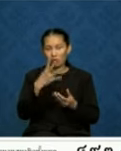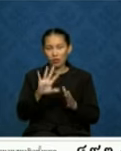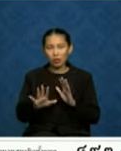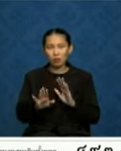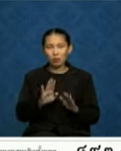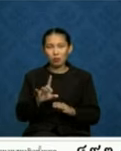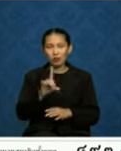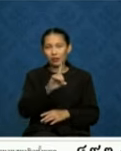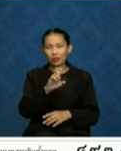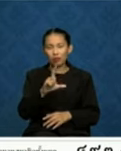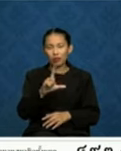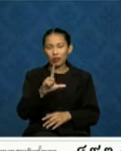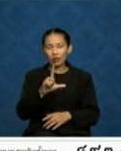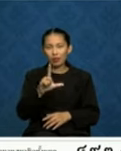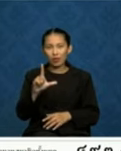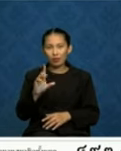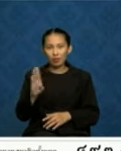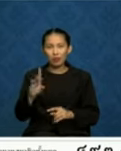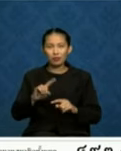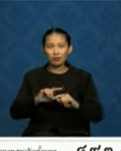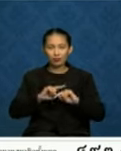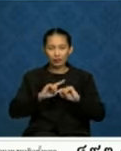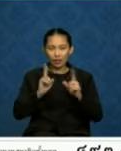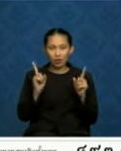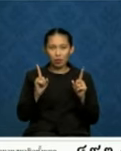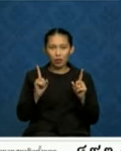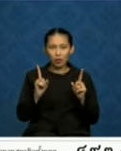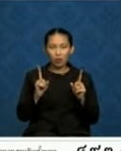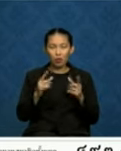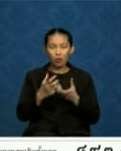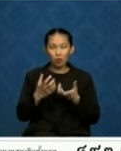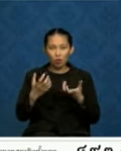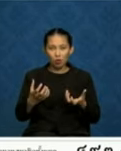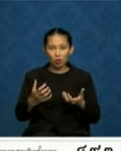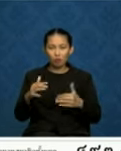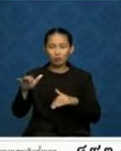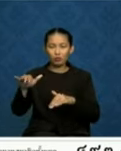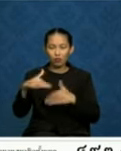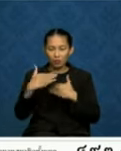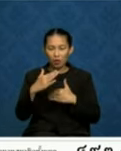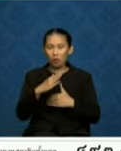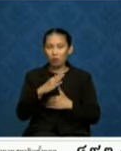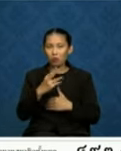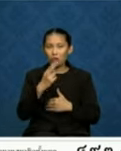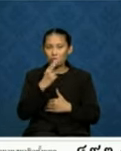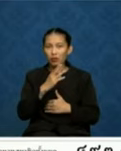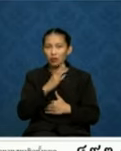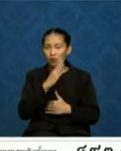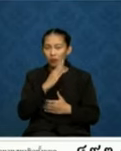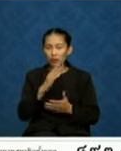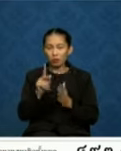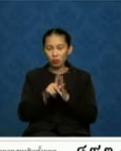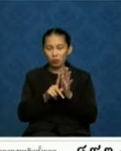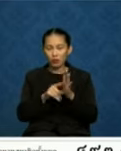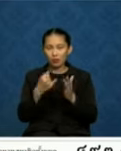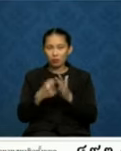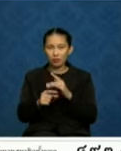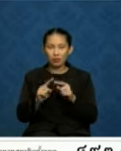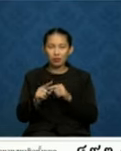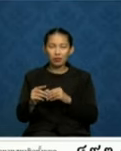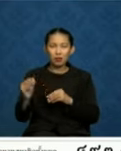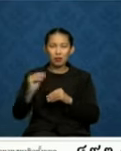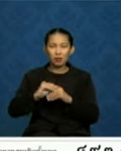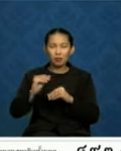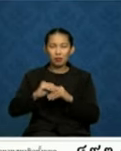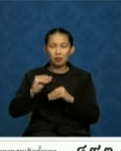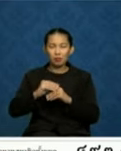แค่100ล้านบาทเท่านั้นเองแต่ขณะที่ปริมาณนำเข้าบุหรี่เถื่อนหรือบุหรี่ที่ไม่ชอบกฎหมายนั้นเพิ่มขึ้นมาก